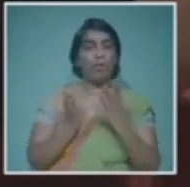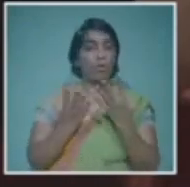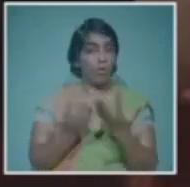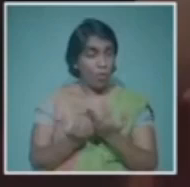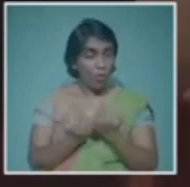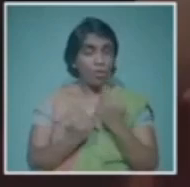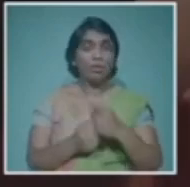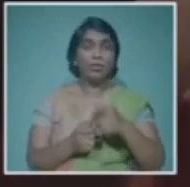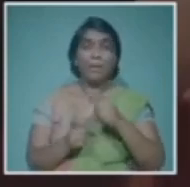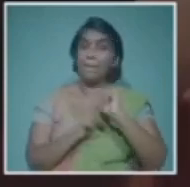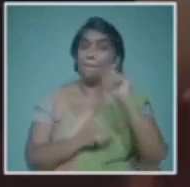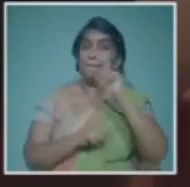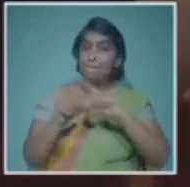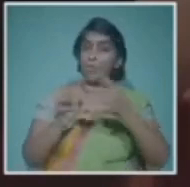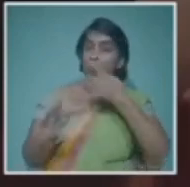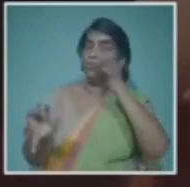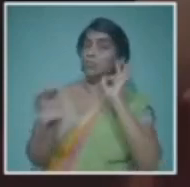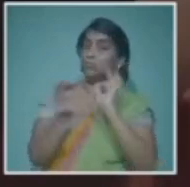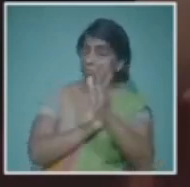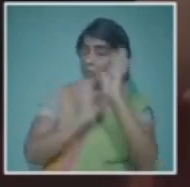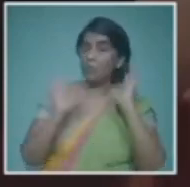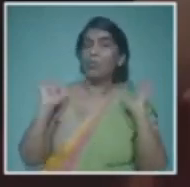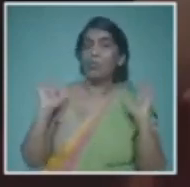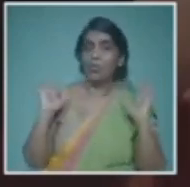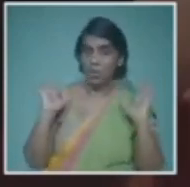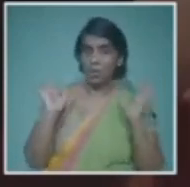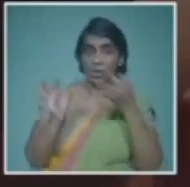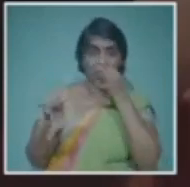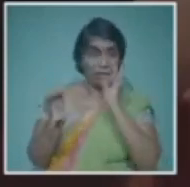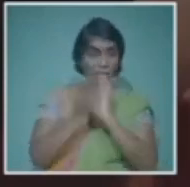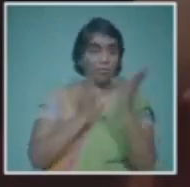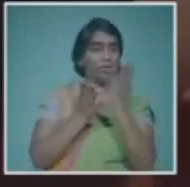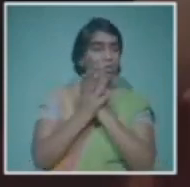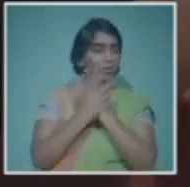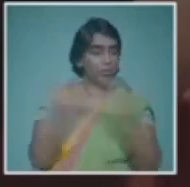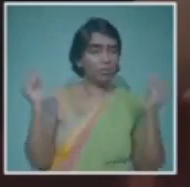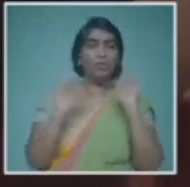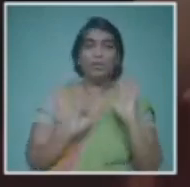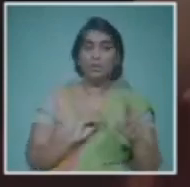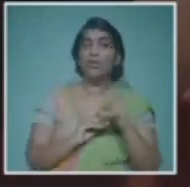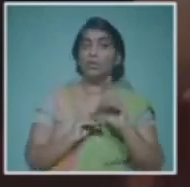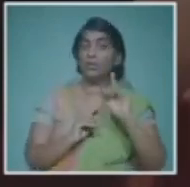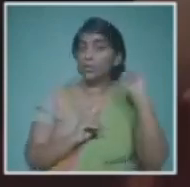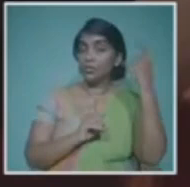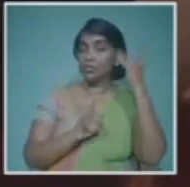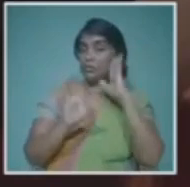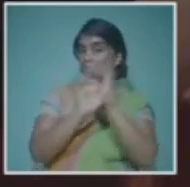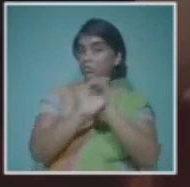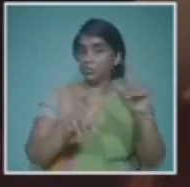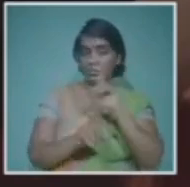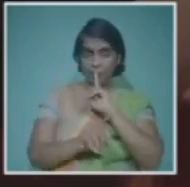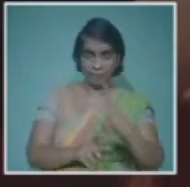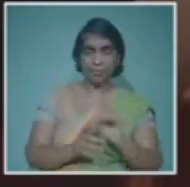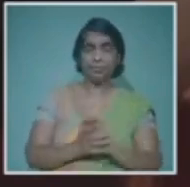නම් මේ පාර්ලිමේන්තුව ගිනි තිබේ ඇතොයි ගිනි තබා විනාශ කළ යුතුයි කියලා